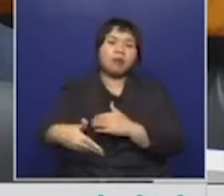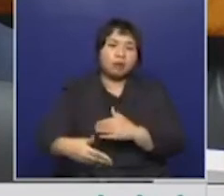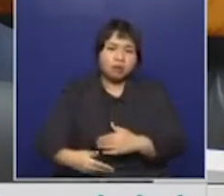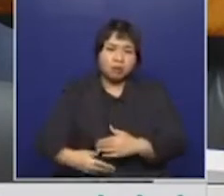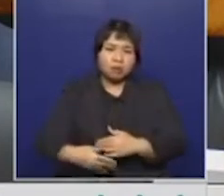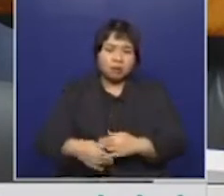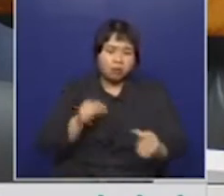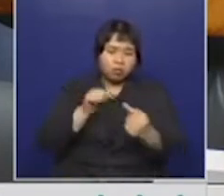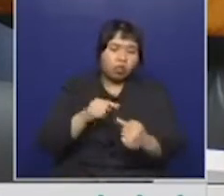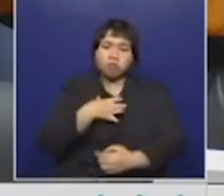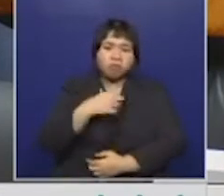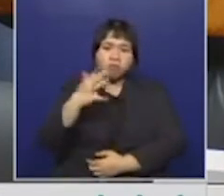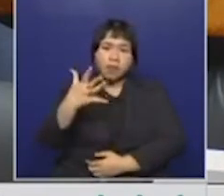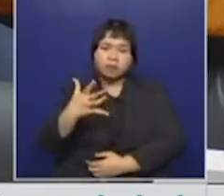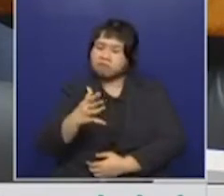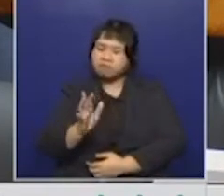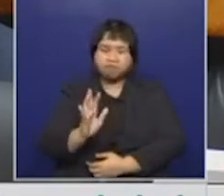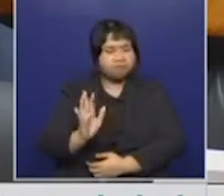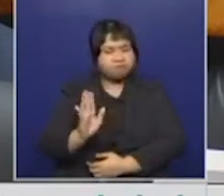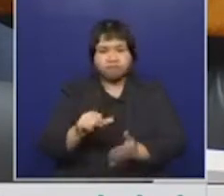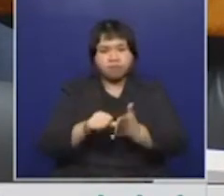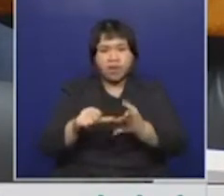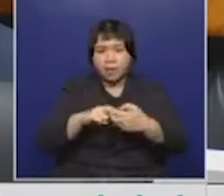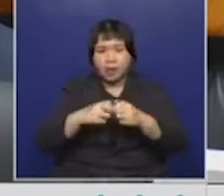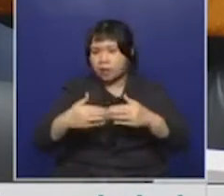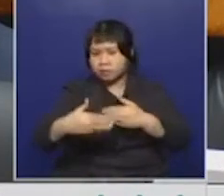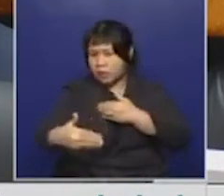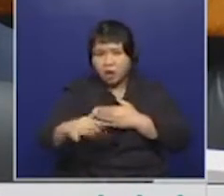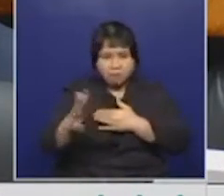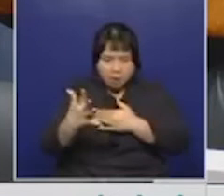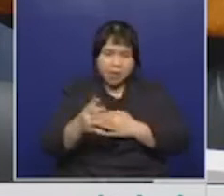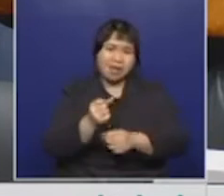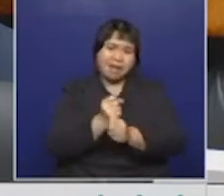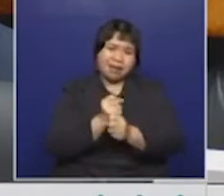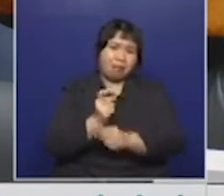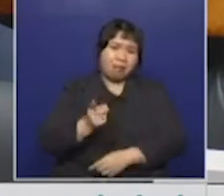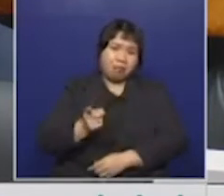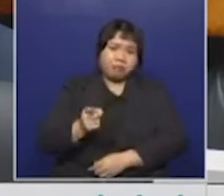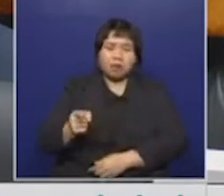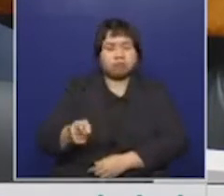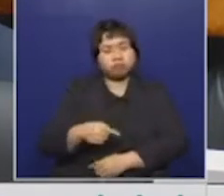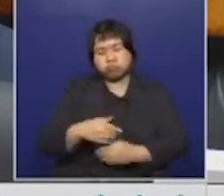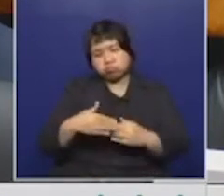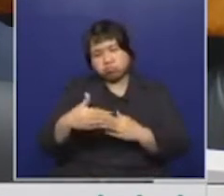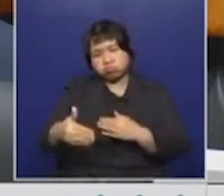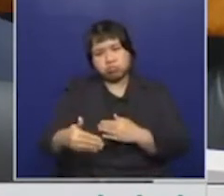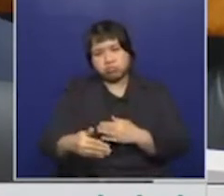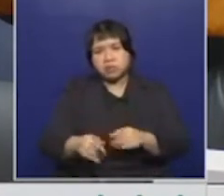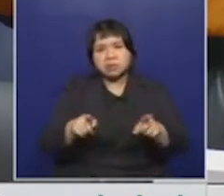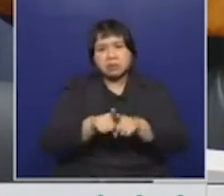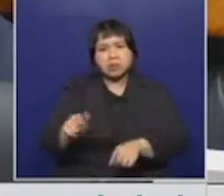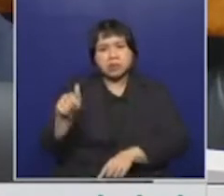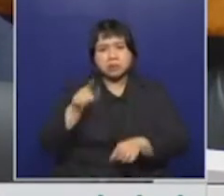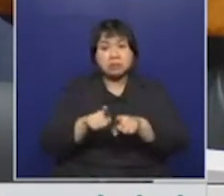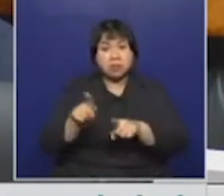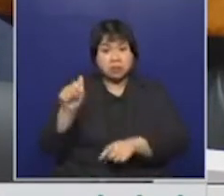ความต้องการของประชาชนที่เผชิญอยู่ไม่แก้ปัญหาระยะยาวเกินโครงสร้างถ้ายังเป็นแบบนี้อยู่เรื่อยๆคงไม่มีอะไรแตกต่างไป